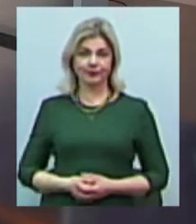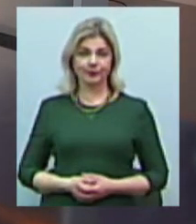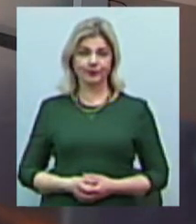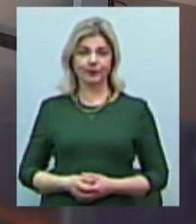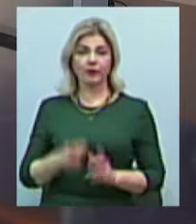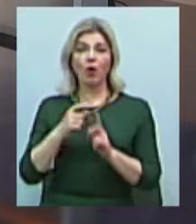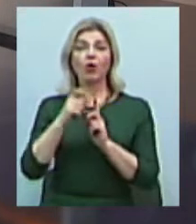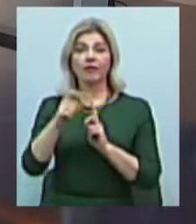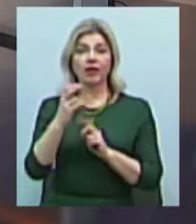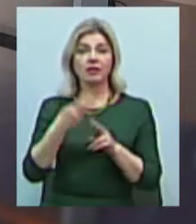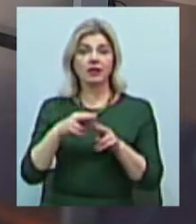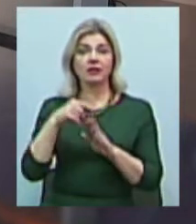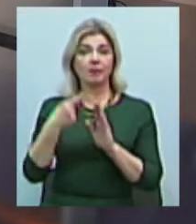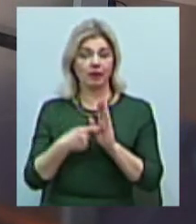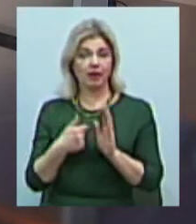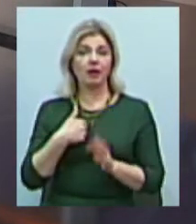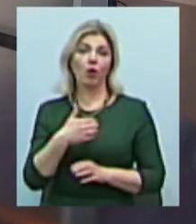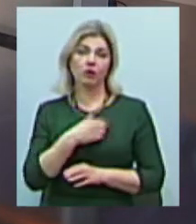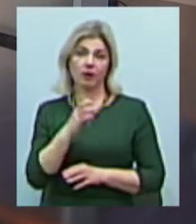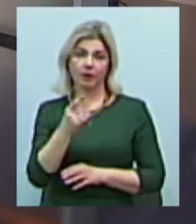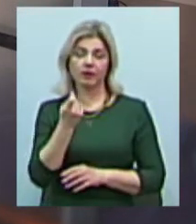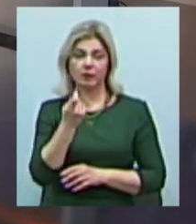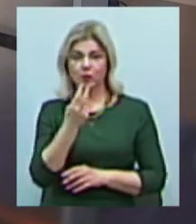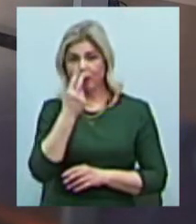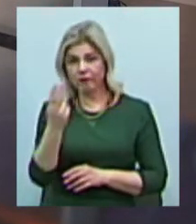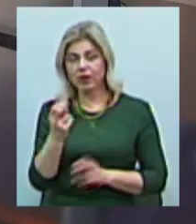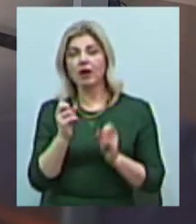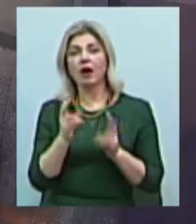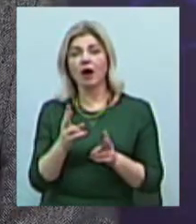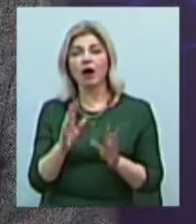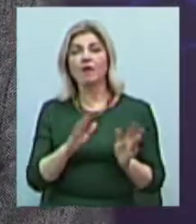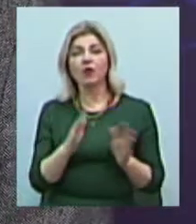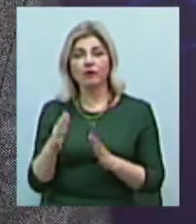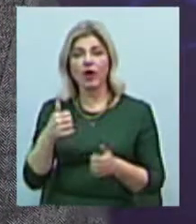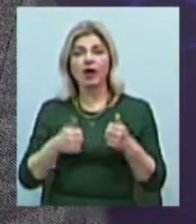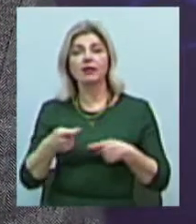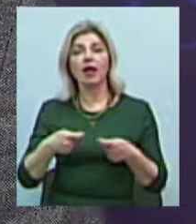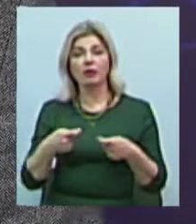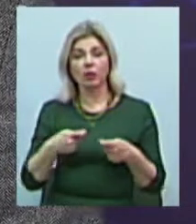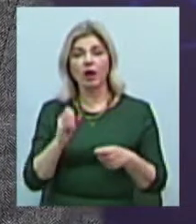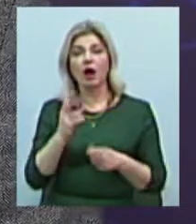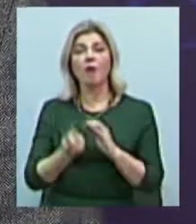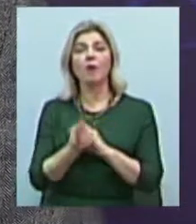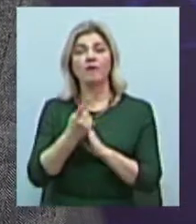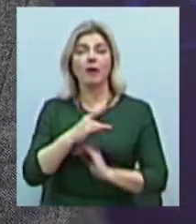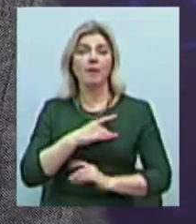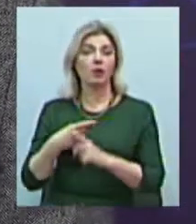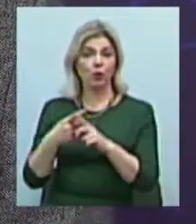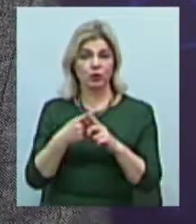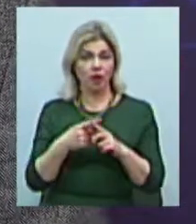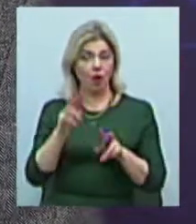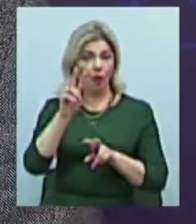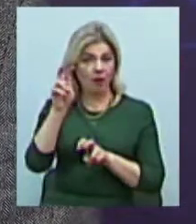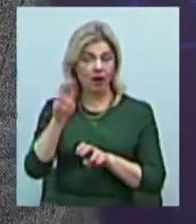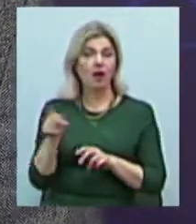Відповідаючи на це питання, я хотів би трошки зазирнути, як відбувалися тендерні процедури, як з'явилася білоруська компанія.